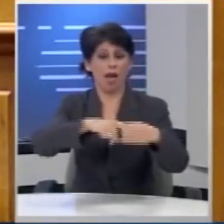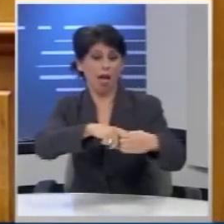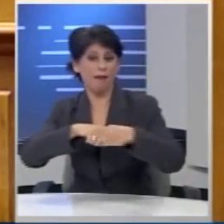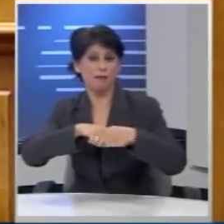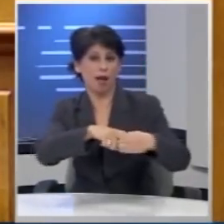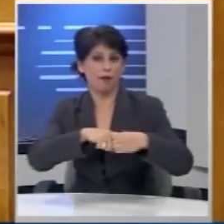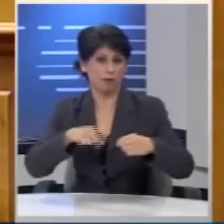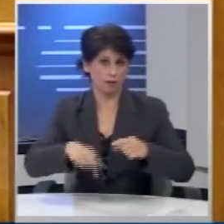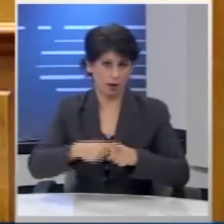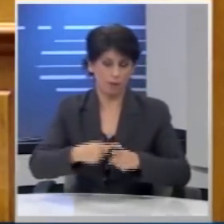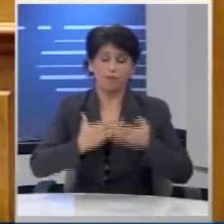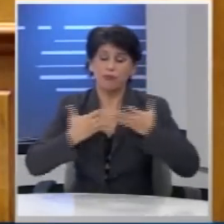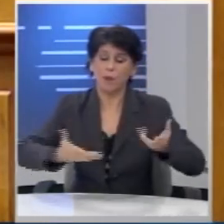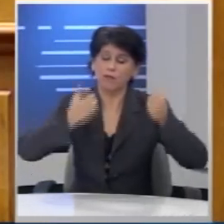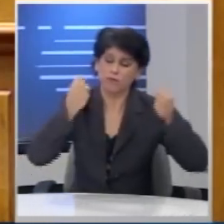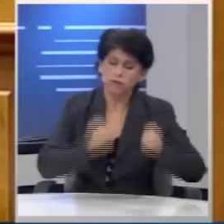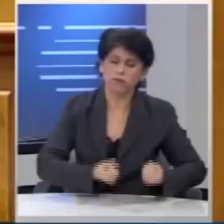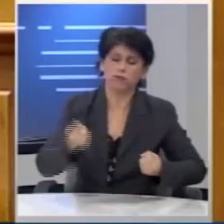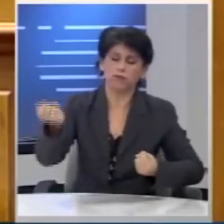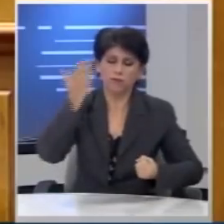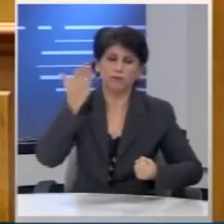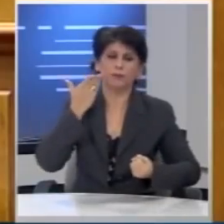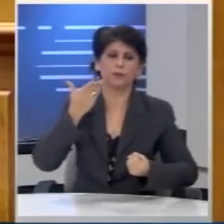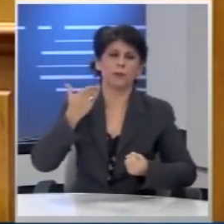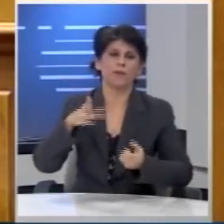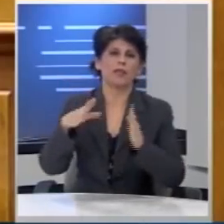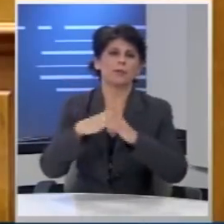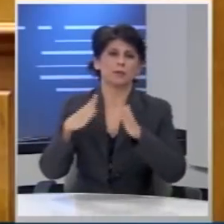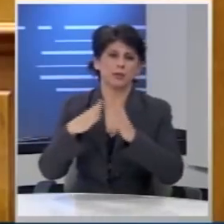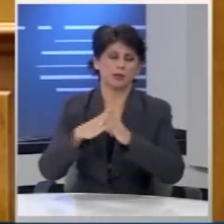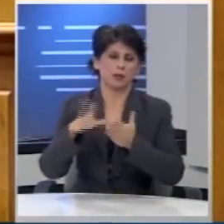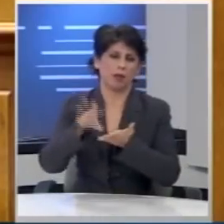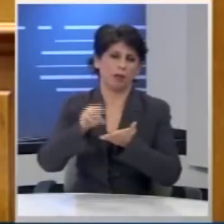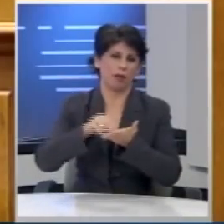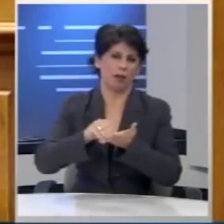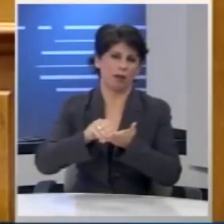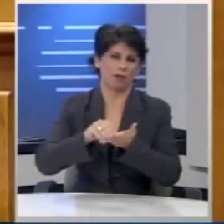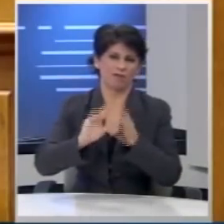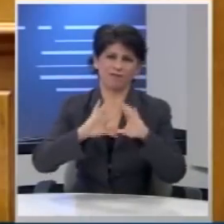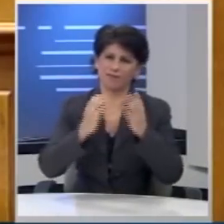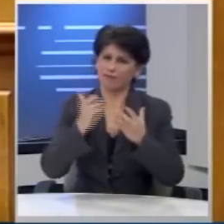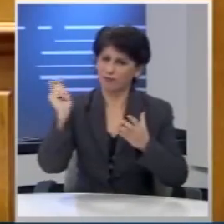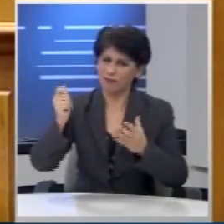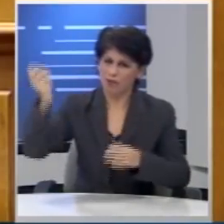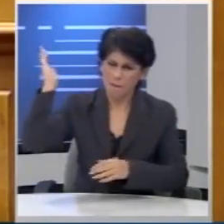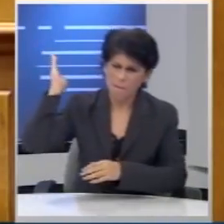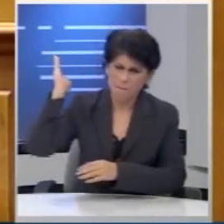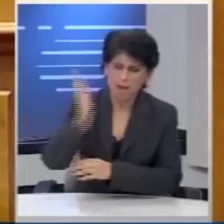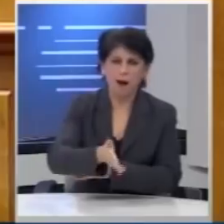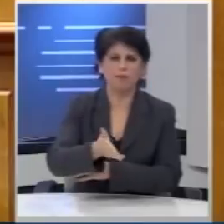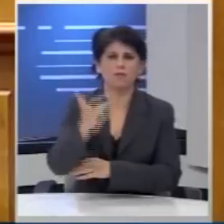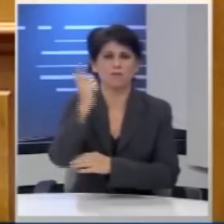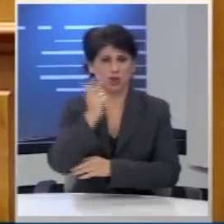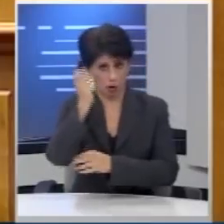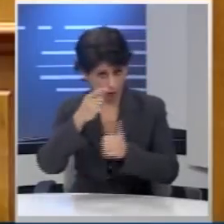χώρας, μεγάλη επιβάρυνση στα τιμολόγια οικιακής κατανάλωσης. Γενικότερα, η πολιτική σας χτυπάει πρώτα και κύρια